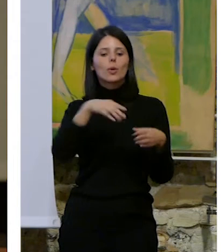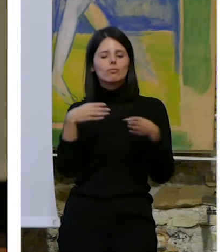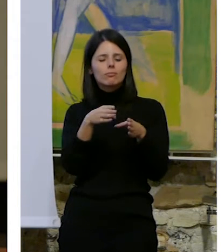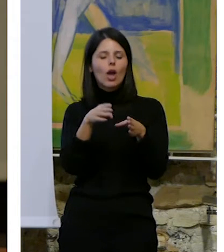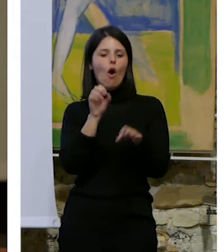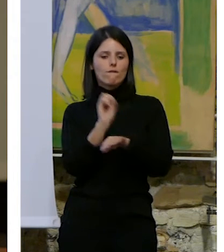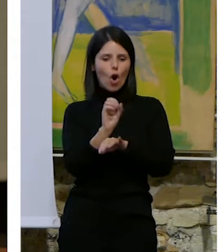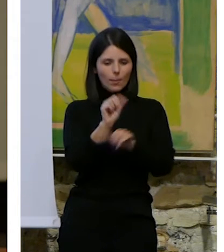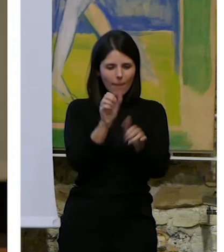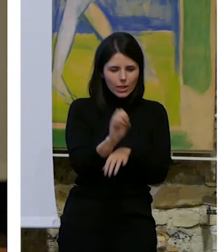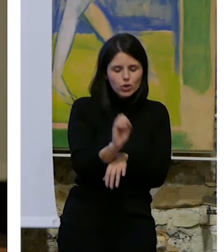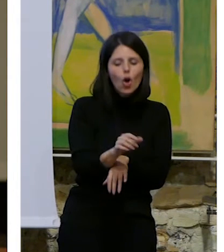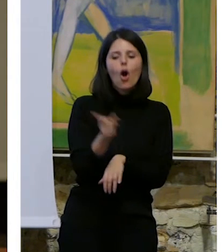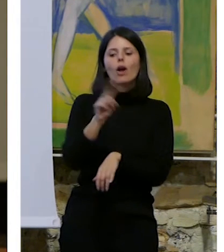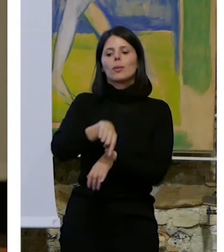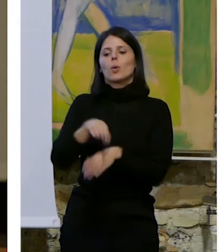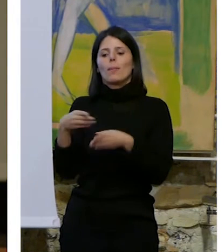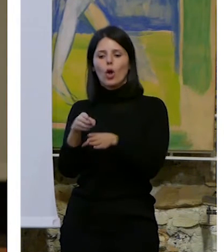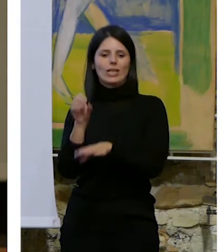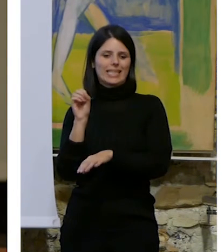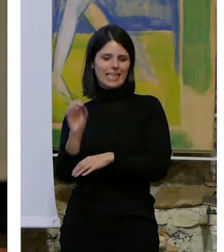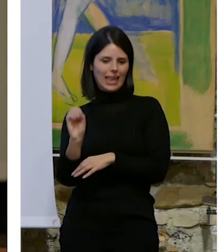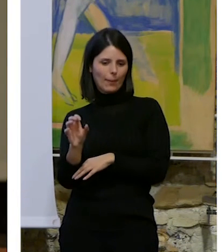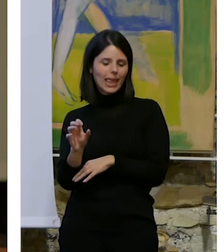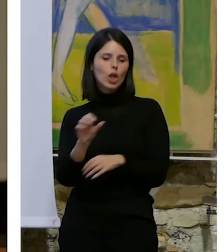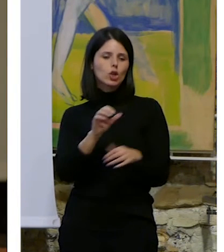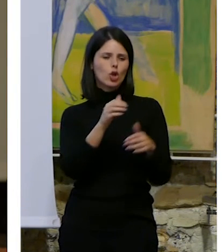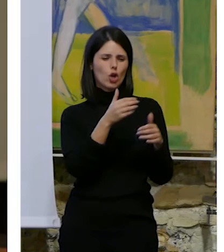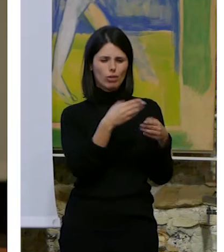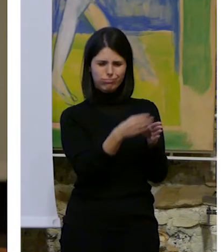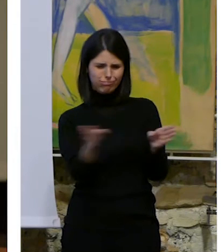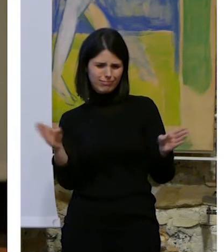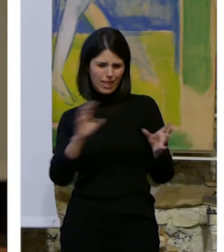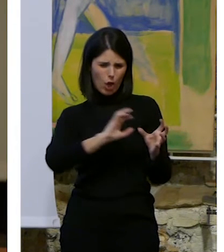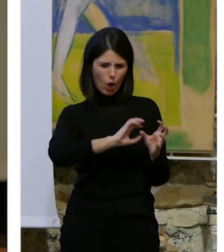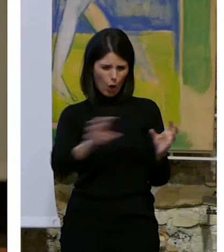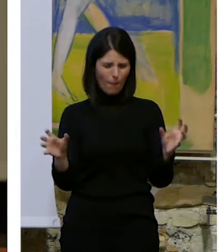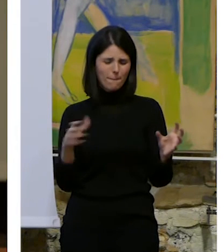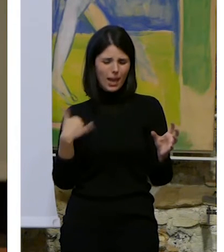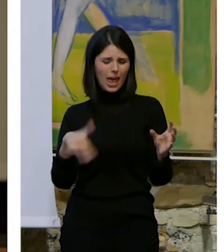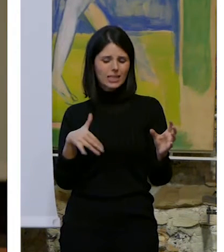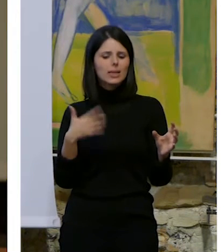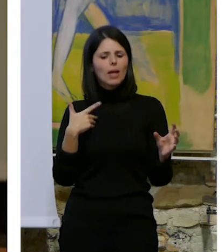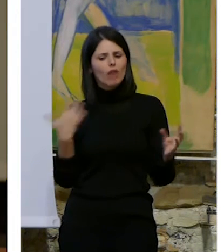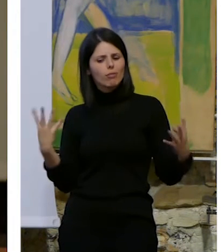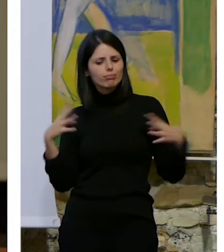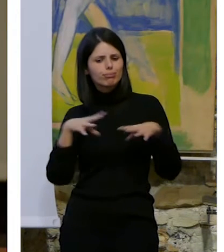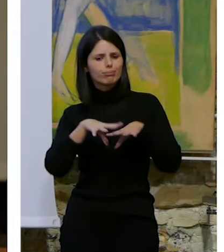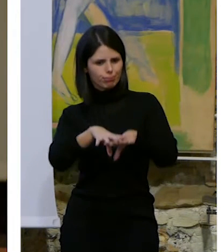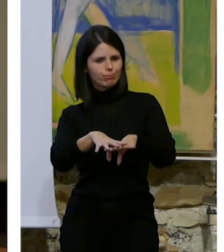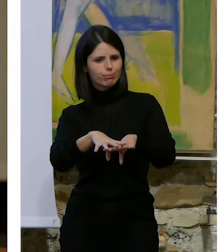formazione, ai percorsi dell'insegnamento. Sono tanti meccanismi complessi che si sommano, si integrano, ma che richiedono